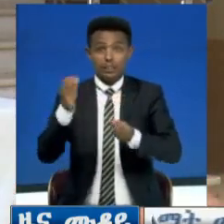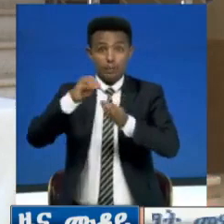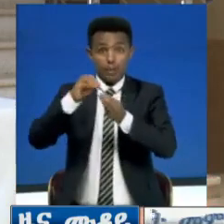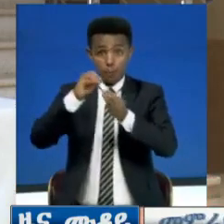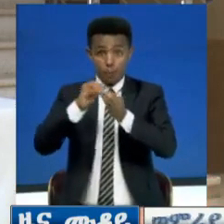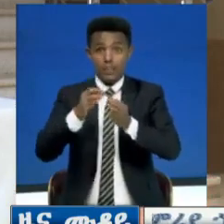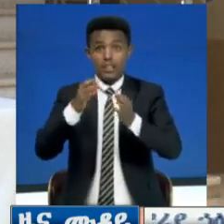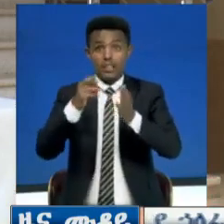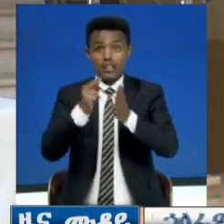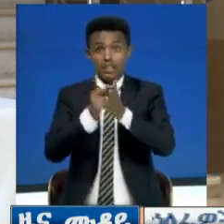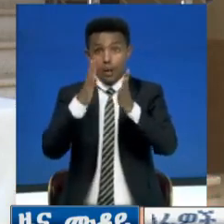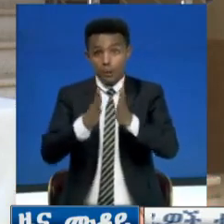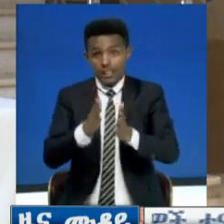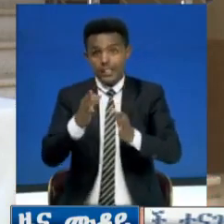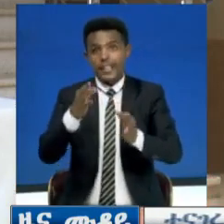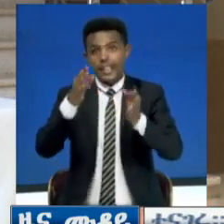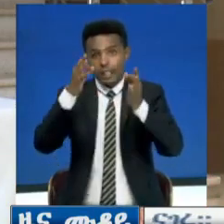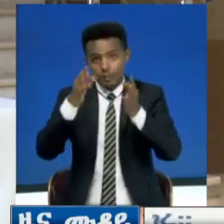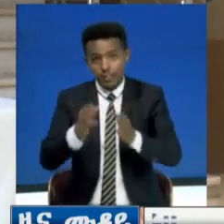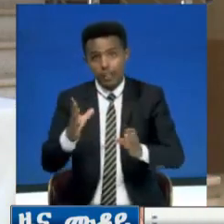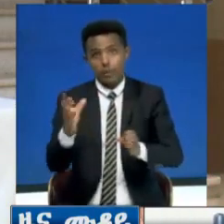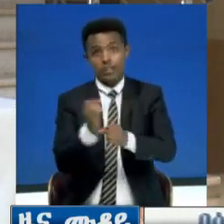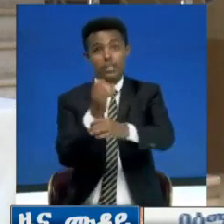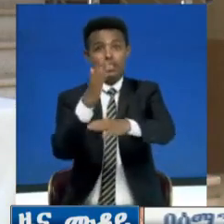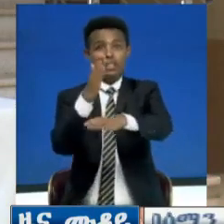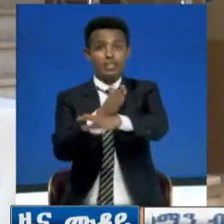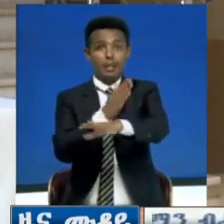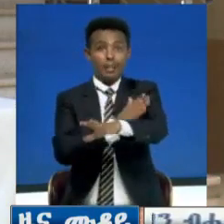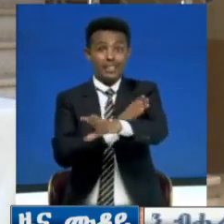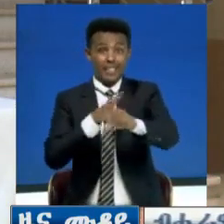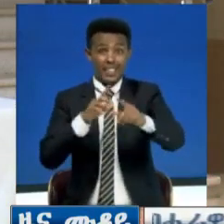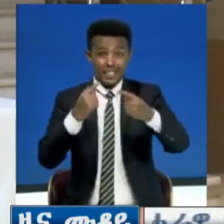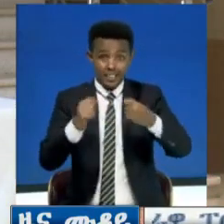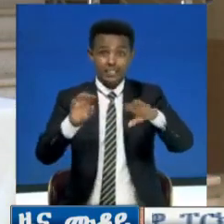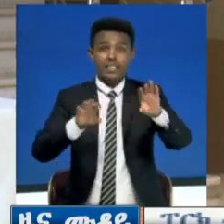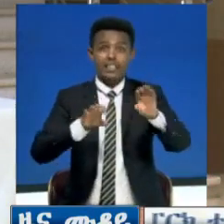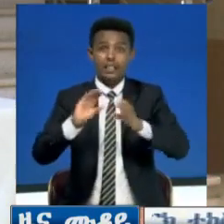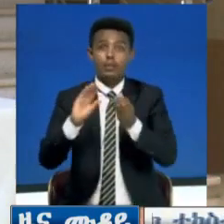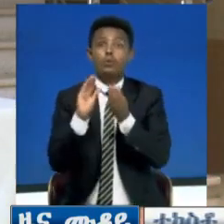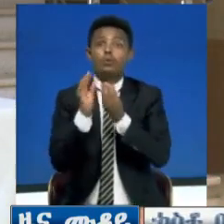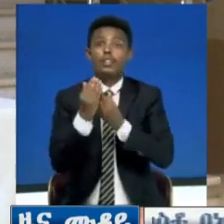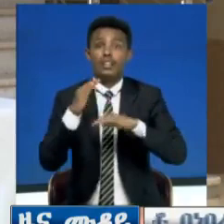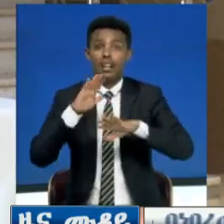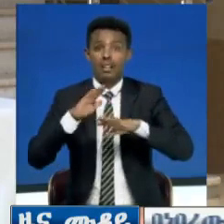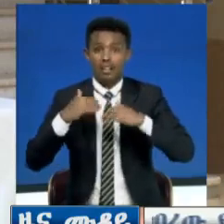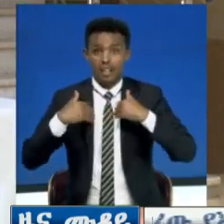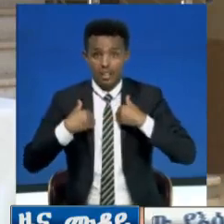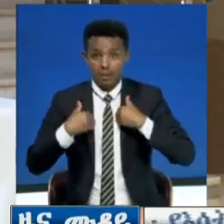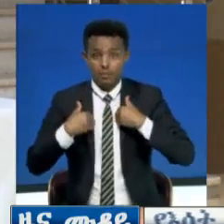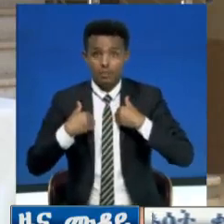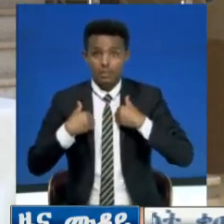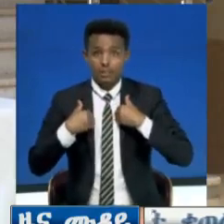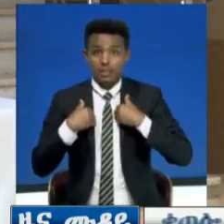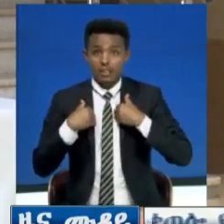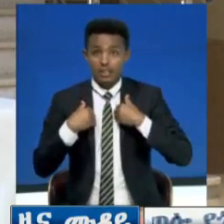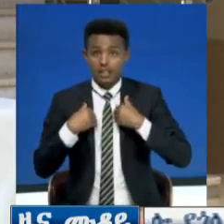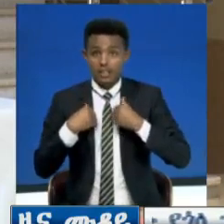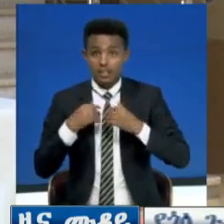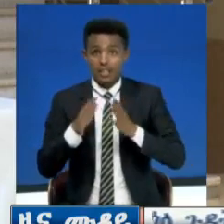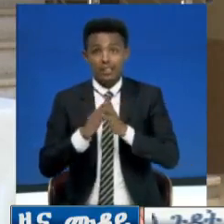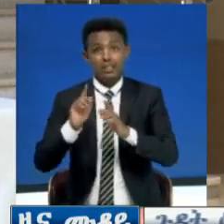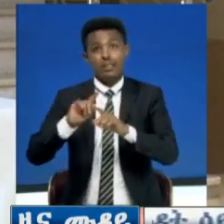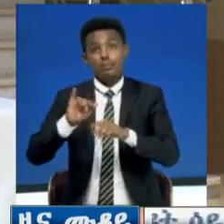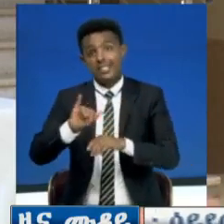እርምጃ እየወሰድን ለማስተካከል ጥረት የተደረገበት ሁኔታ ነው ያለው። ኢንዱስትሪ ምርቶች ላይ በተመሳሳይ